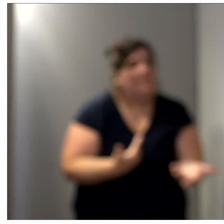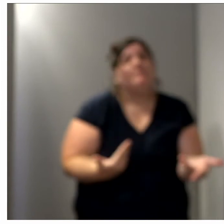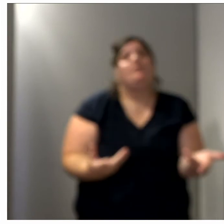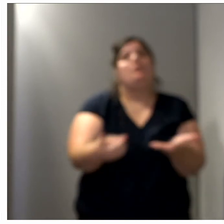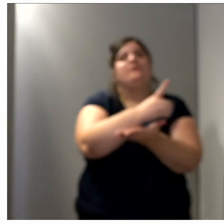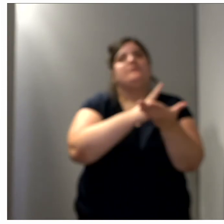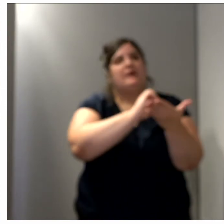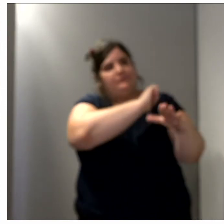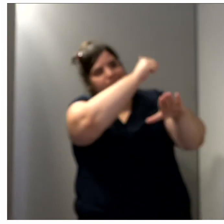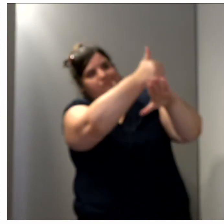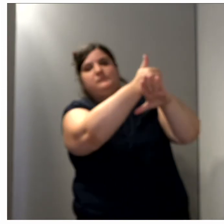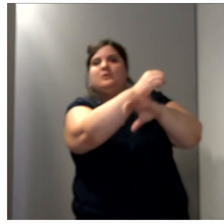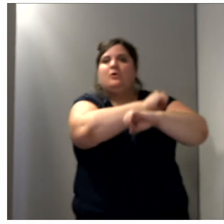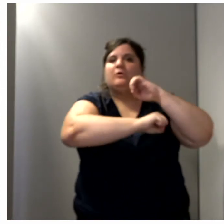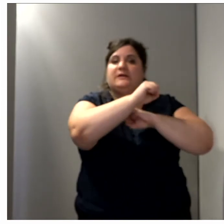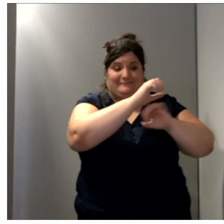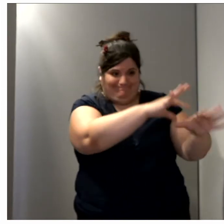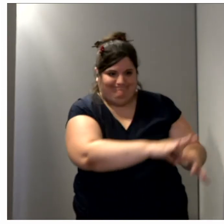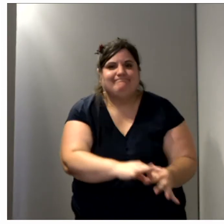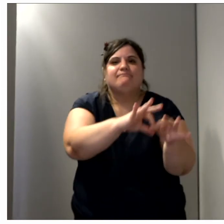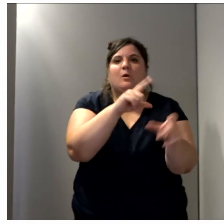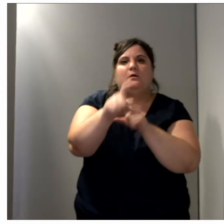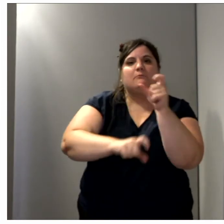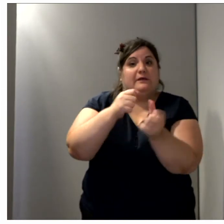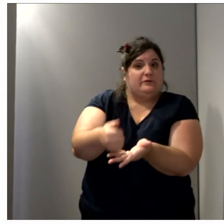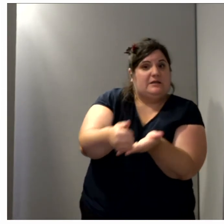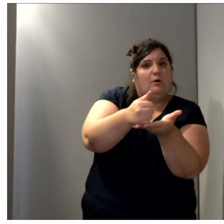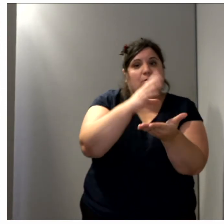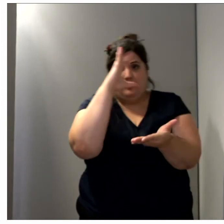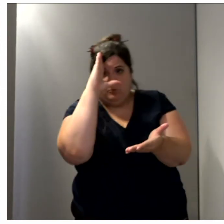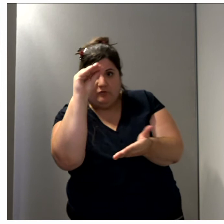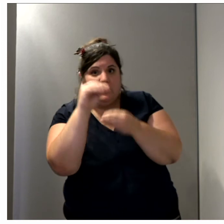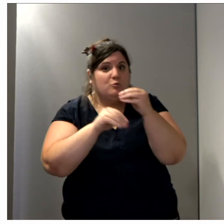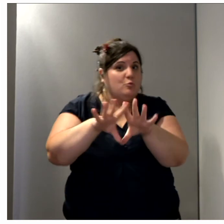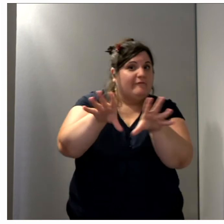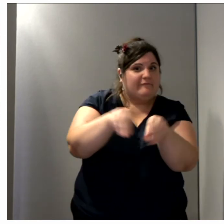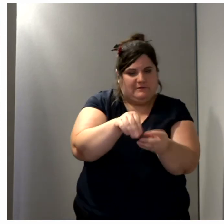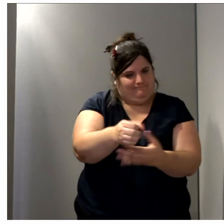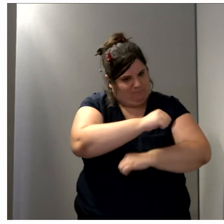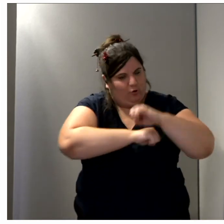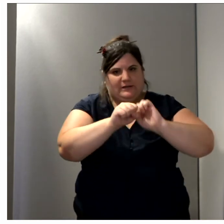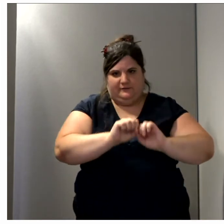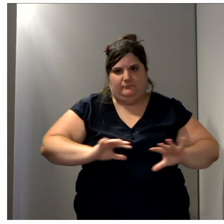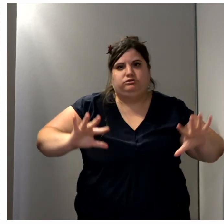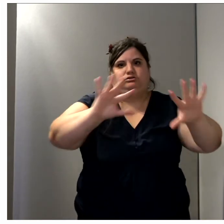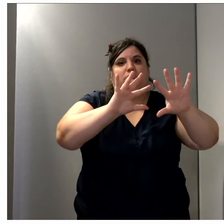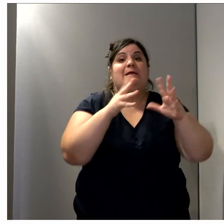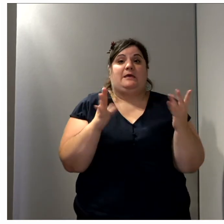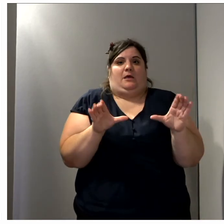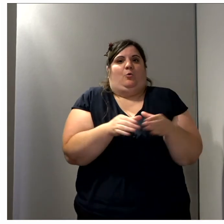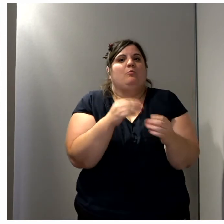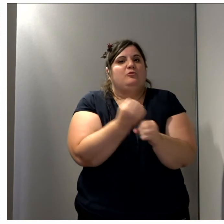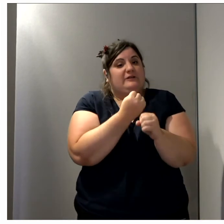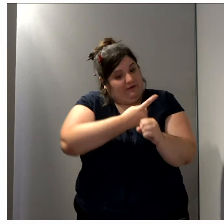une coordination d'aide aux aidants à l'échelle départementale et a créé un groupe de travail auquel